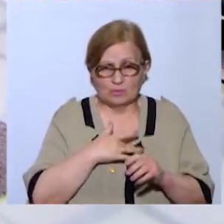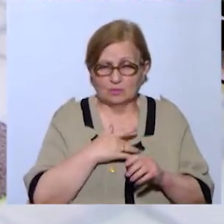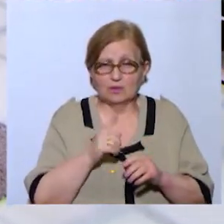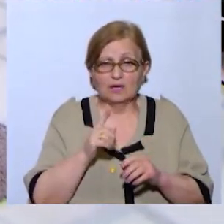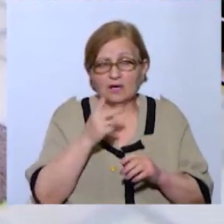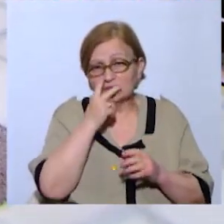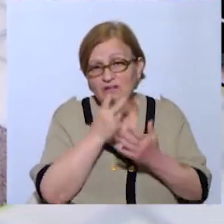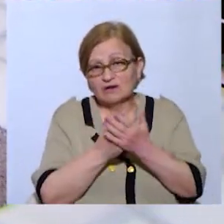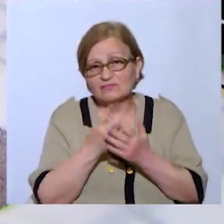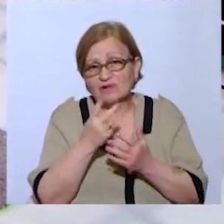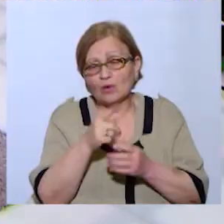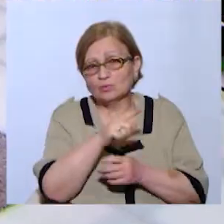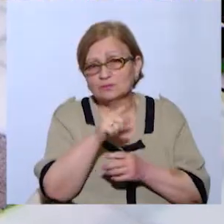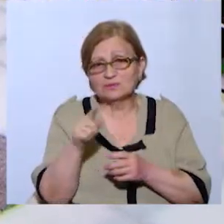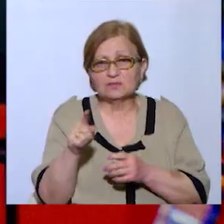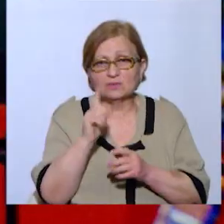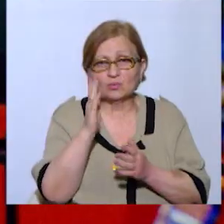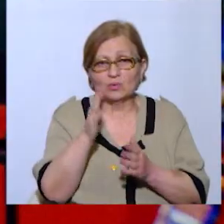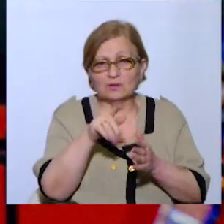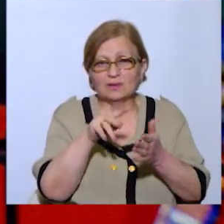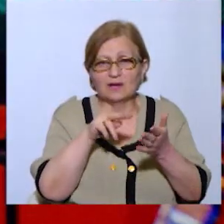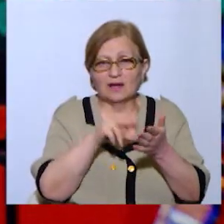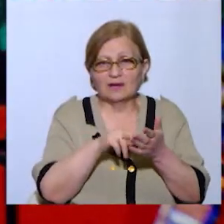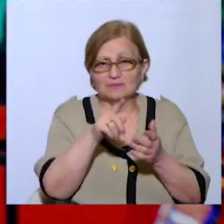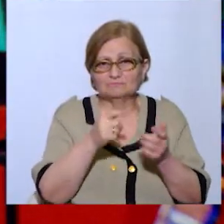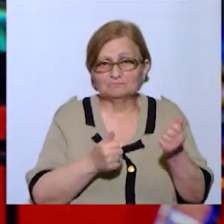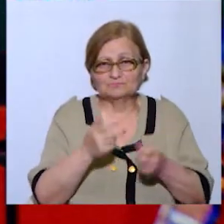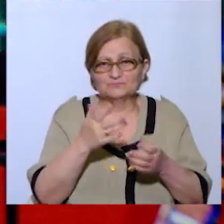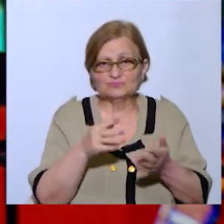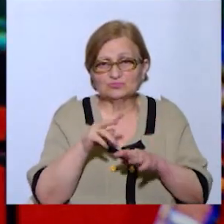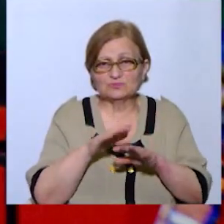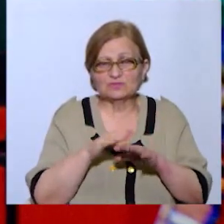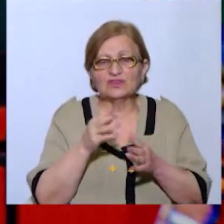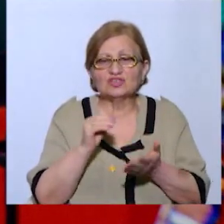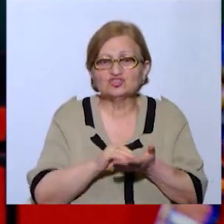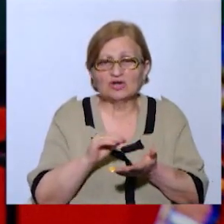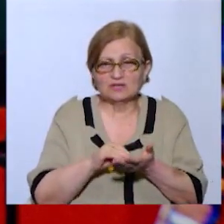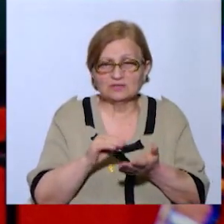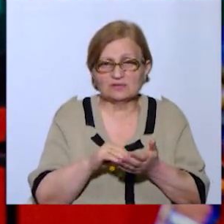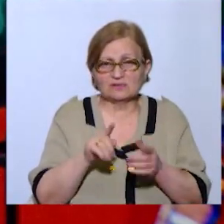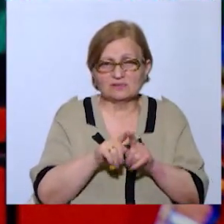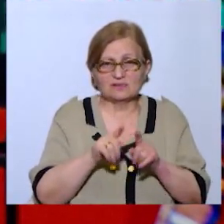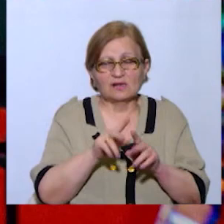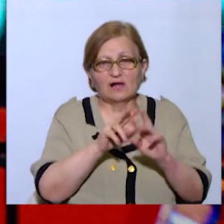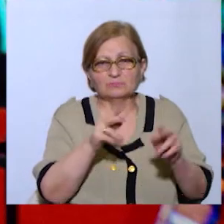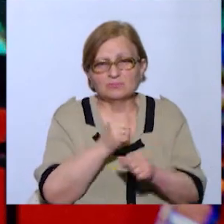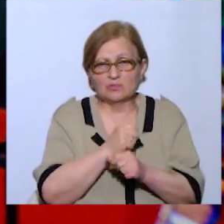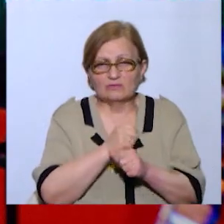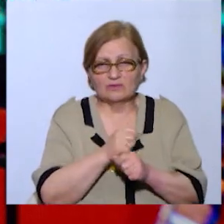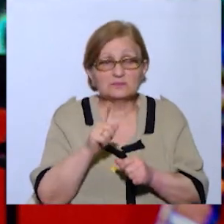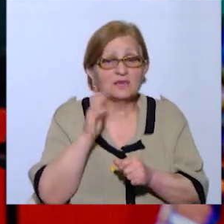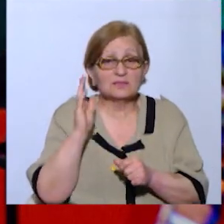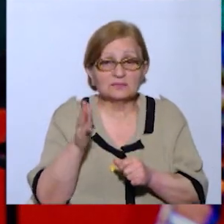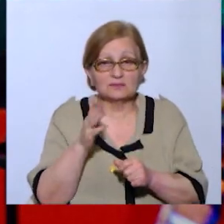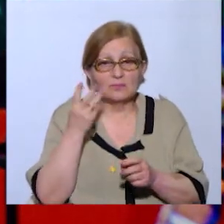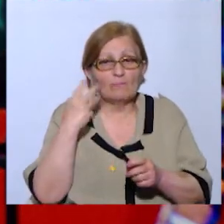მოხდებოდა თქვენი სემესტრული შეფასება, რომ იყოს, რომ ხდებოდეს თქვა თქვენი ნიშნების მედიანით, ან თქვა